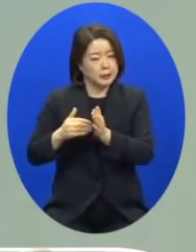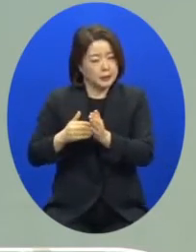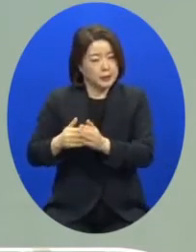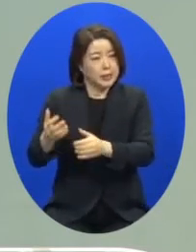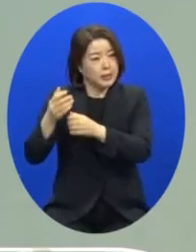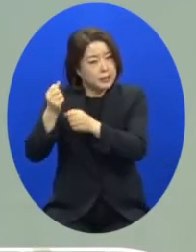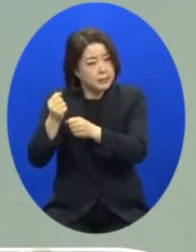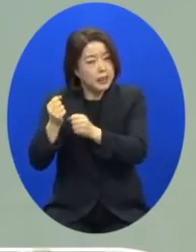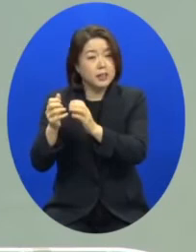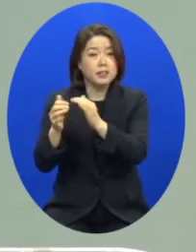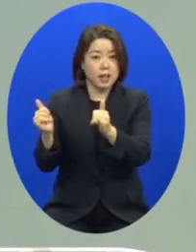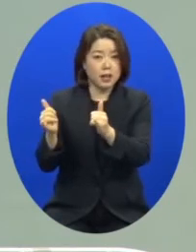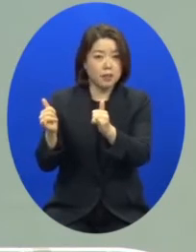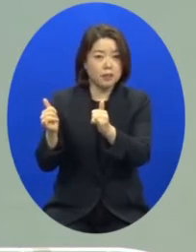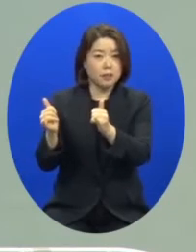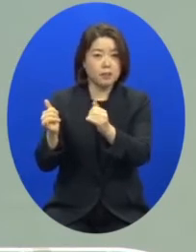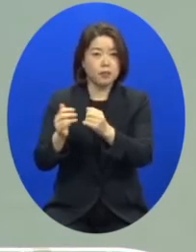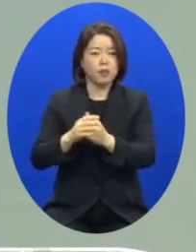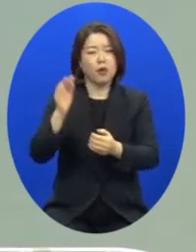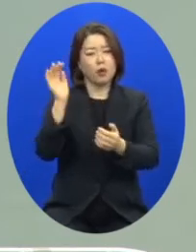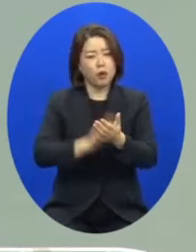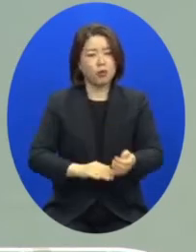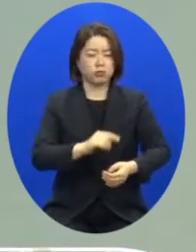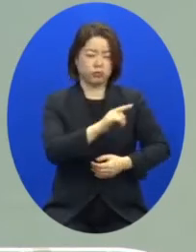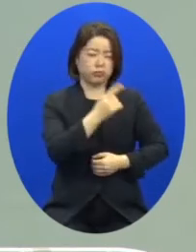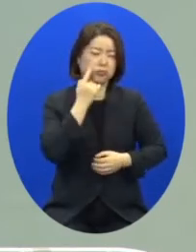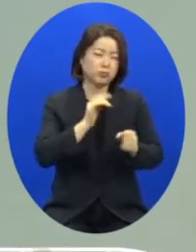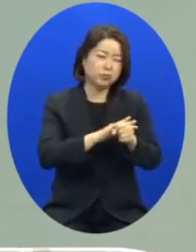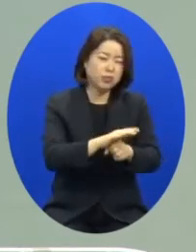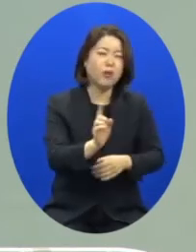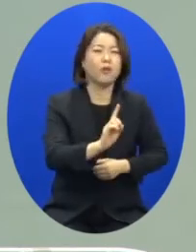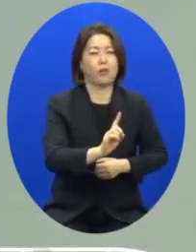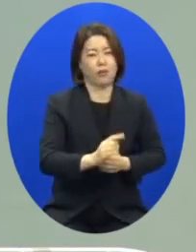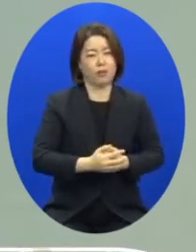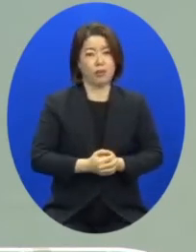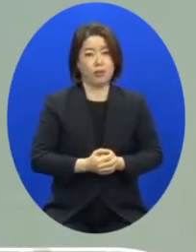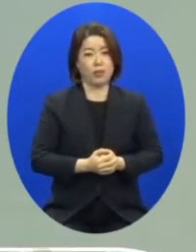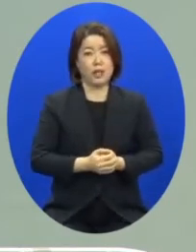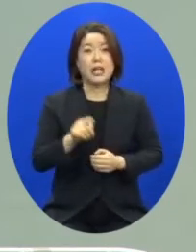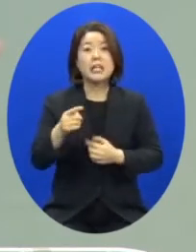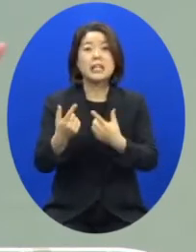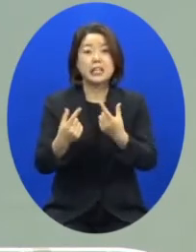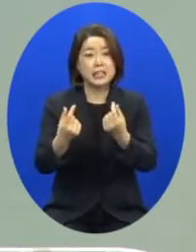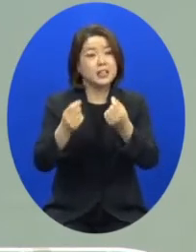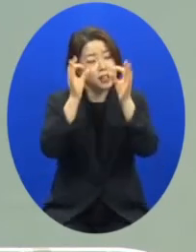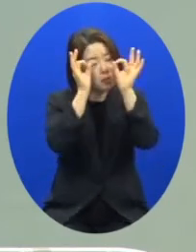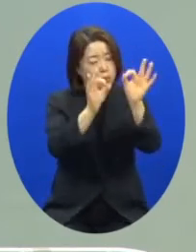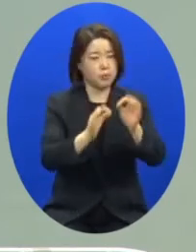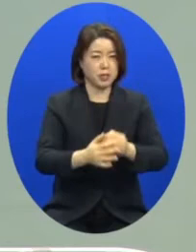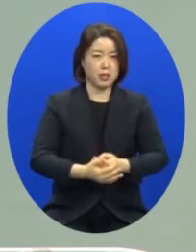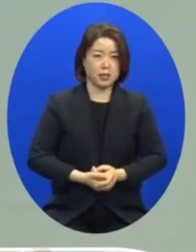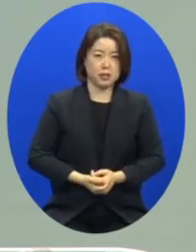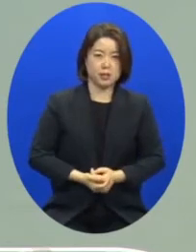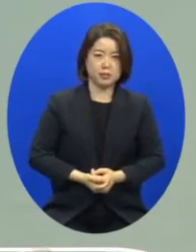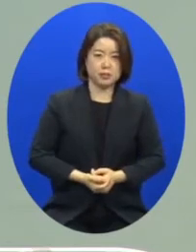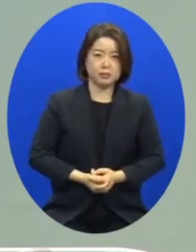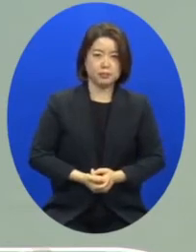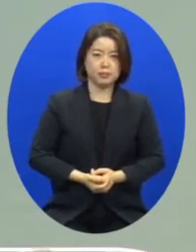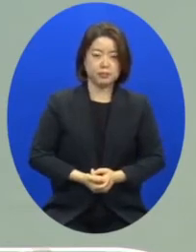분 알고 불쌍해서 어떻게 그렇게 보이는 거예요